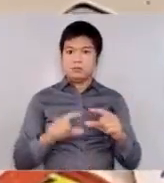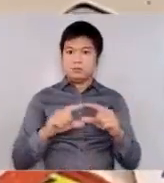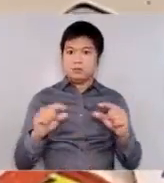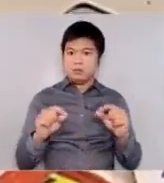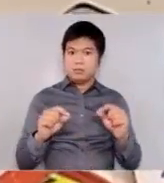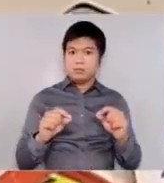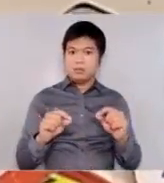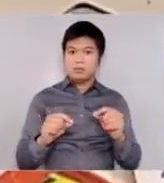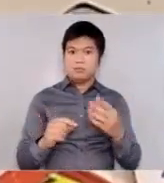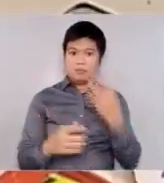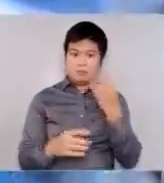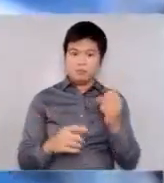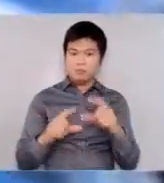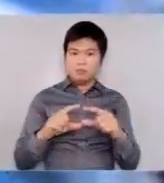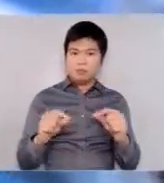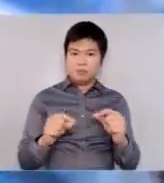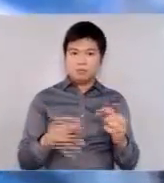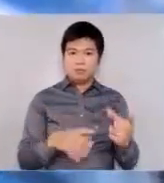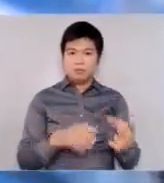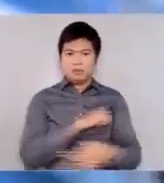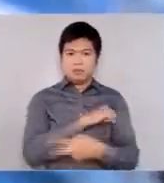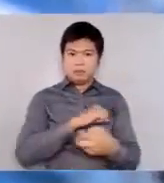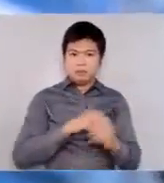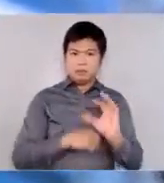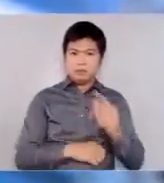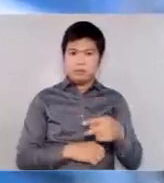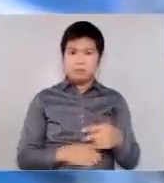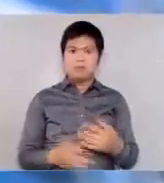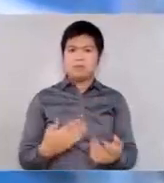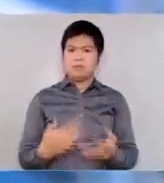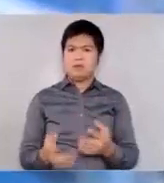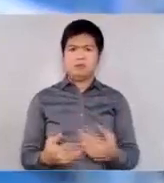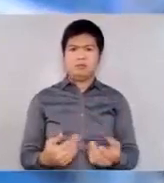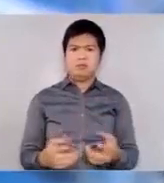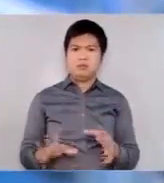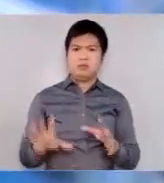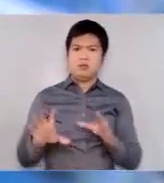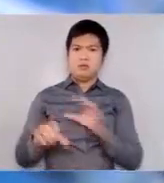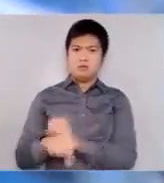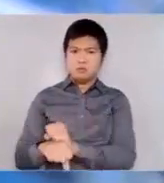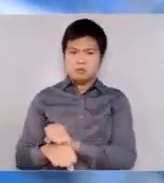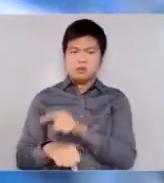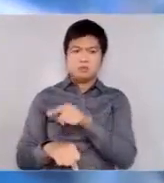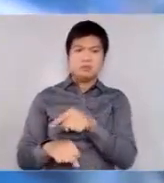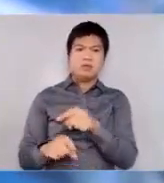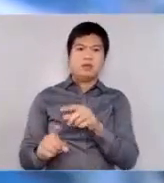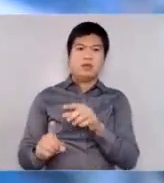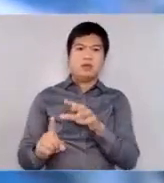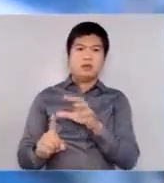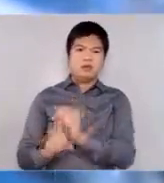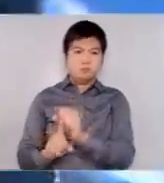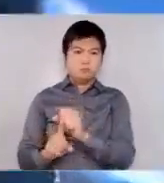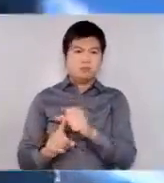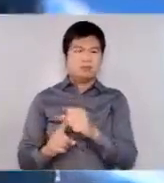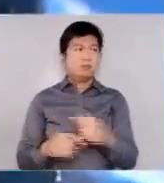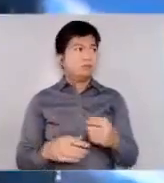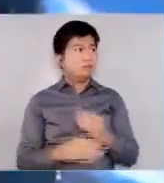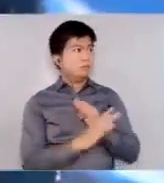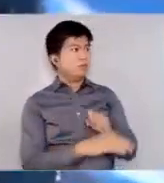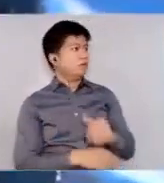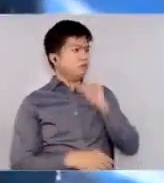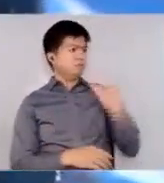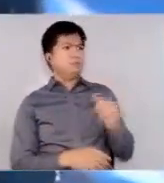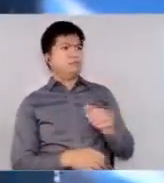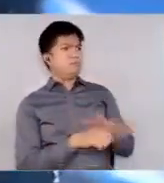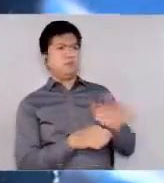mula sa mga ninakaw niyang cellphone. Pero kahit kalaboso ang bagsak, dumipensa pa ang suspect. Hindi ko po nire-rape yan. Ano lang po